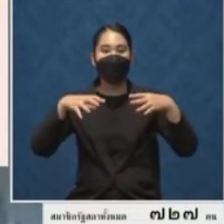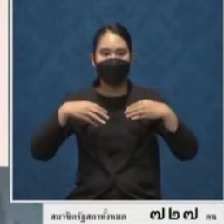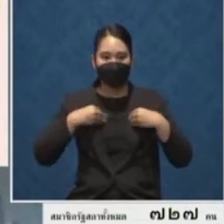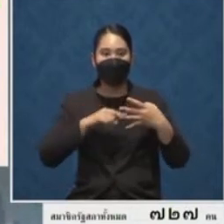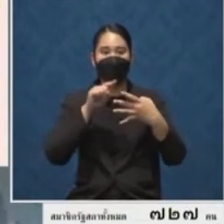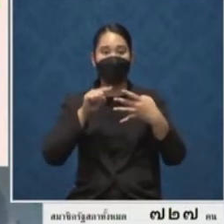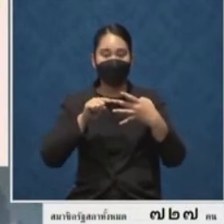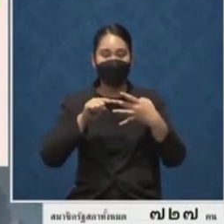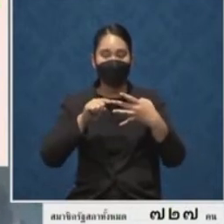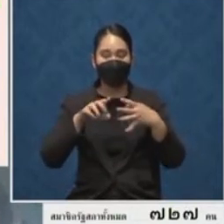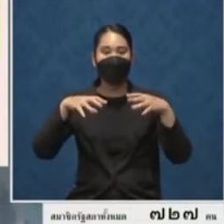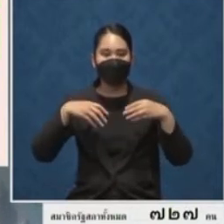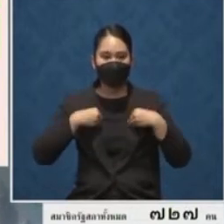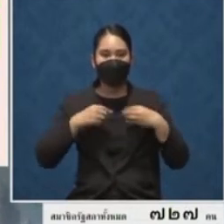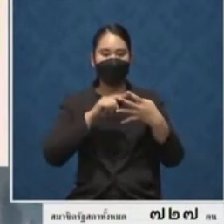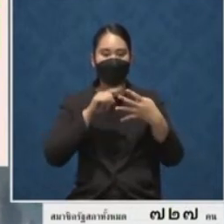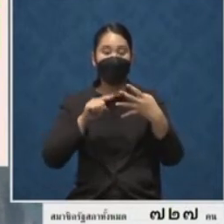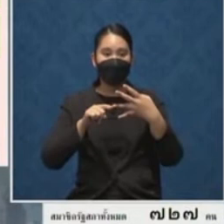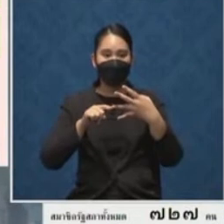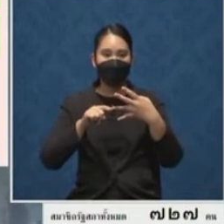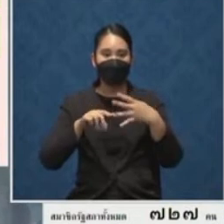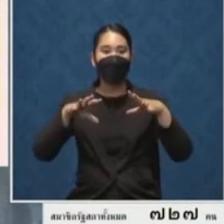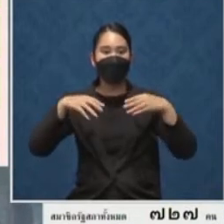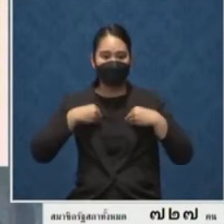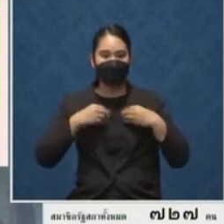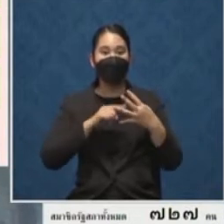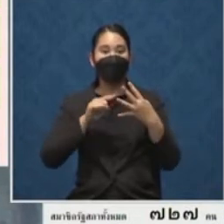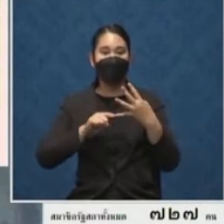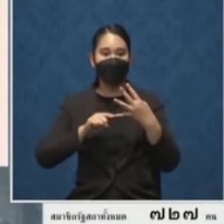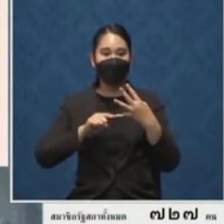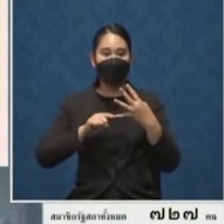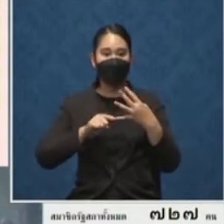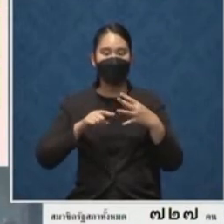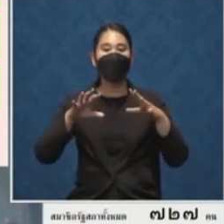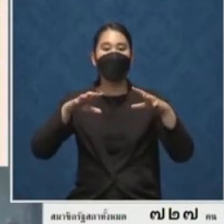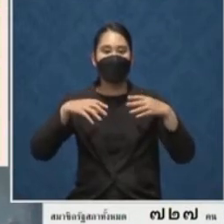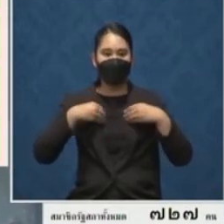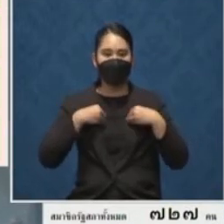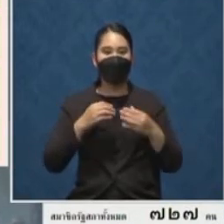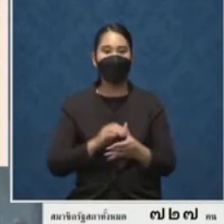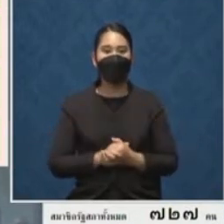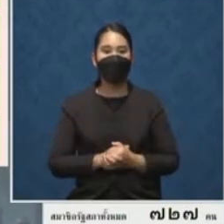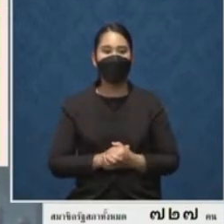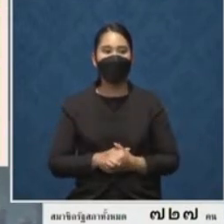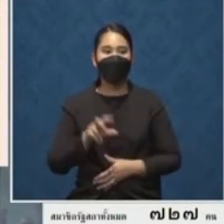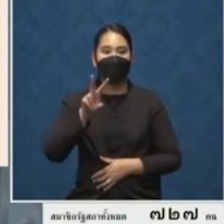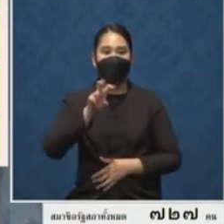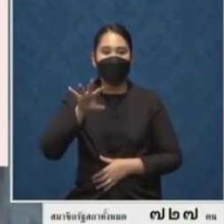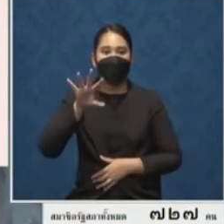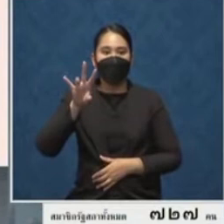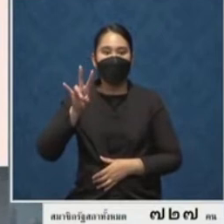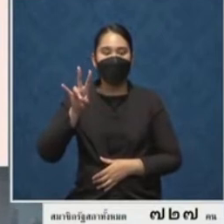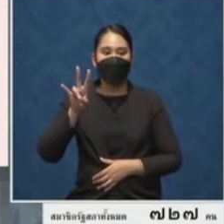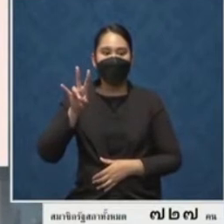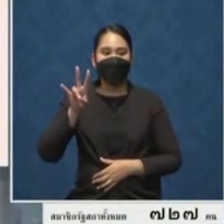รับหลักการ3รับหลักการ4รับหลักการครับ 207ศาสตราจารย์ร้อยเอกธินพันธ์นาค